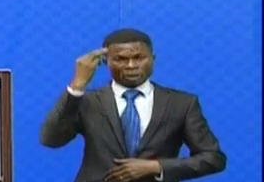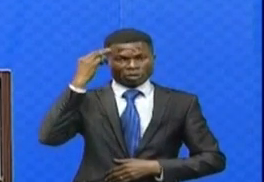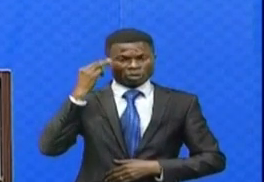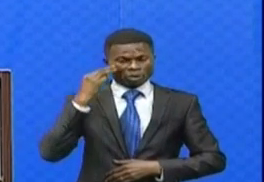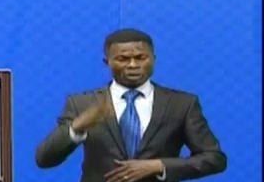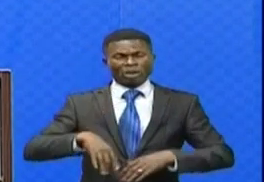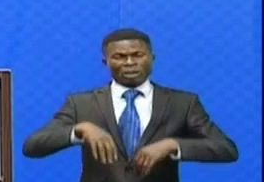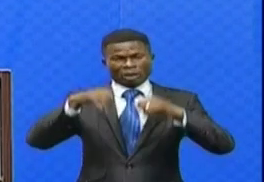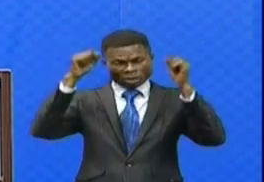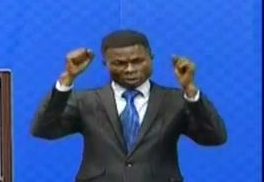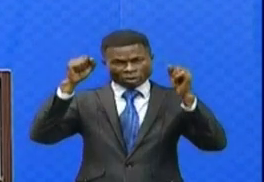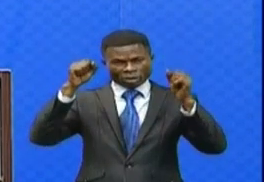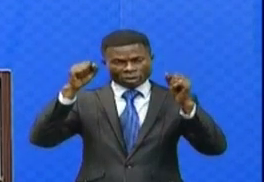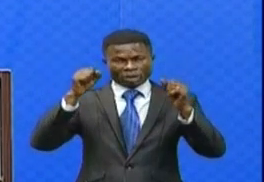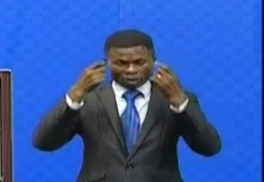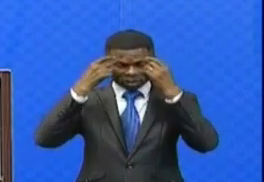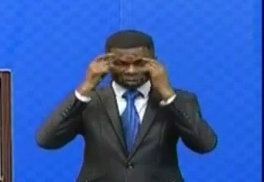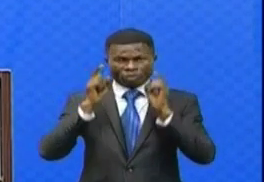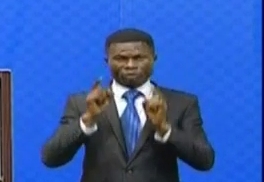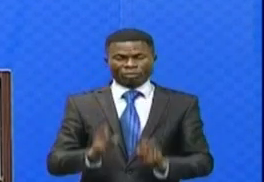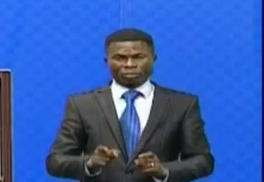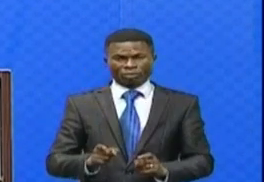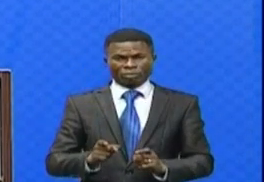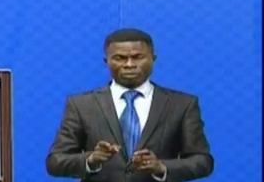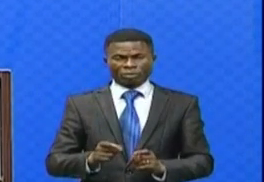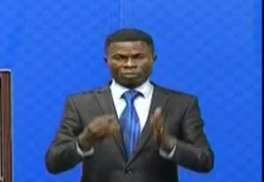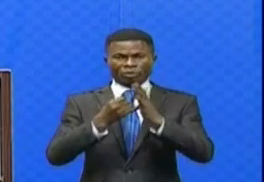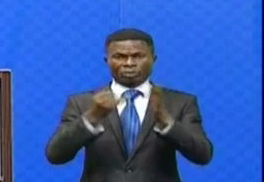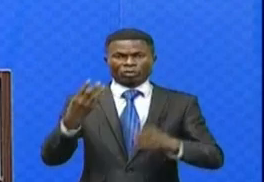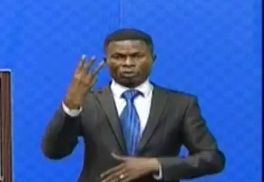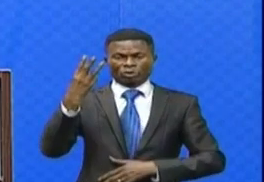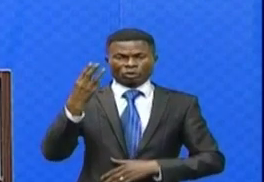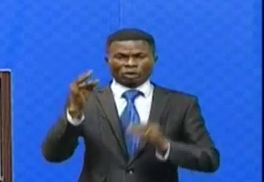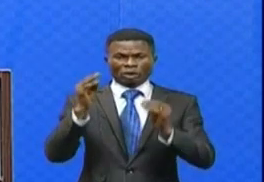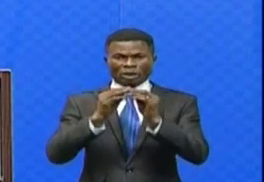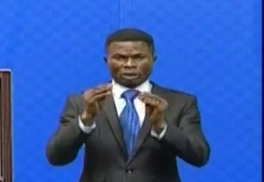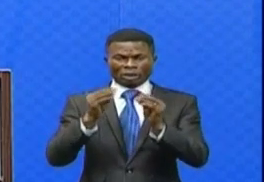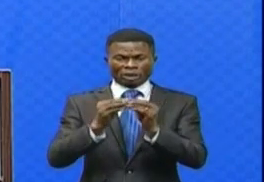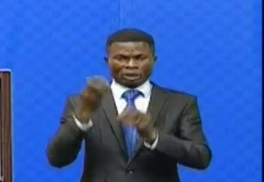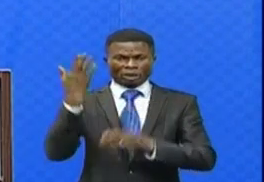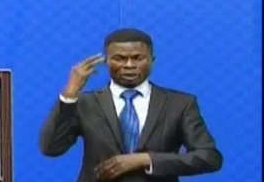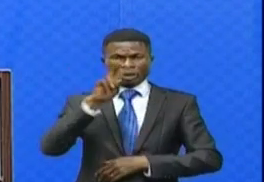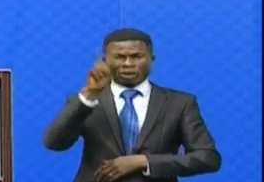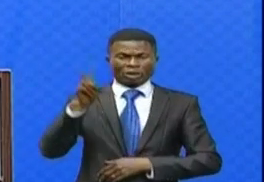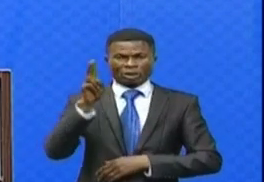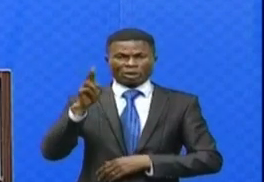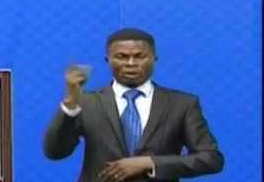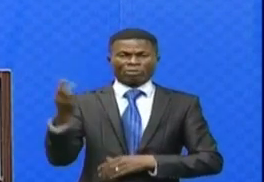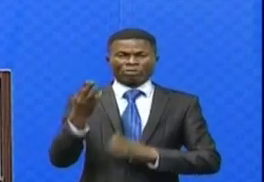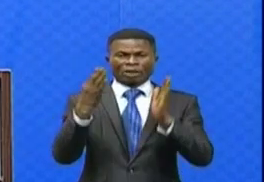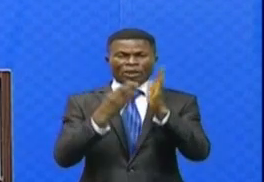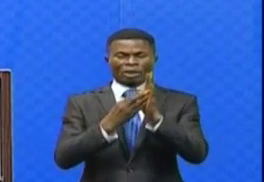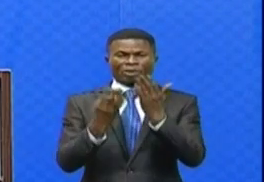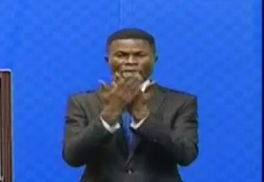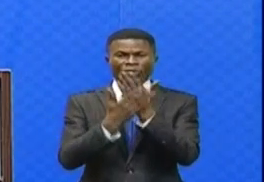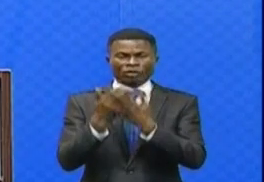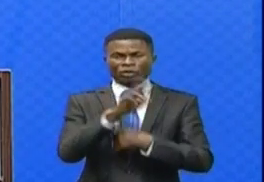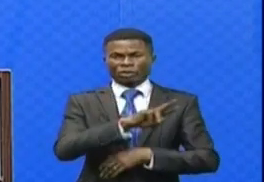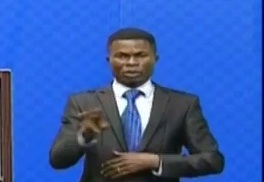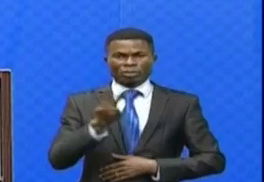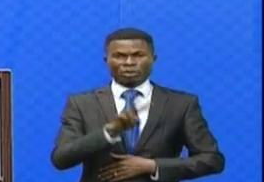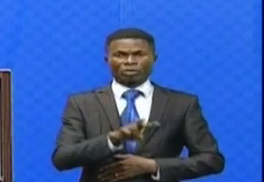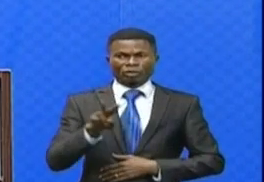adopté leur élevé des décisions prises lors de la 63e réunion tenue le vendredi 29 juillet 2022